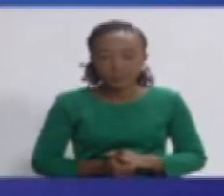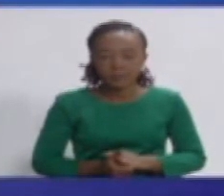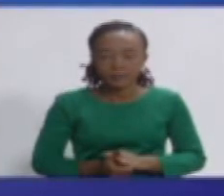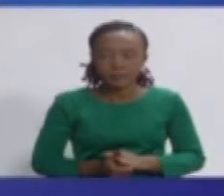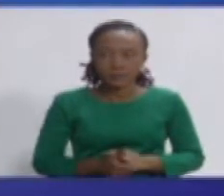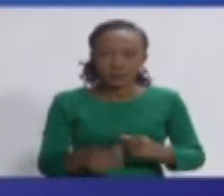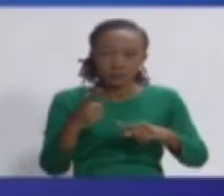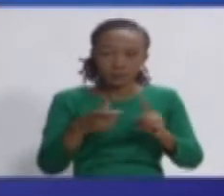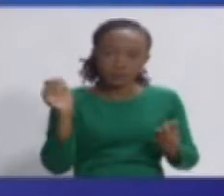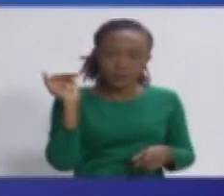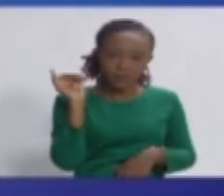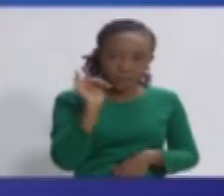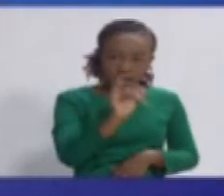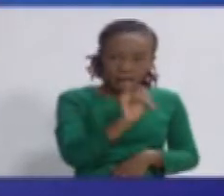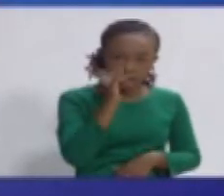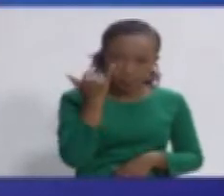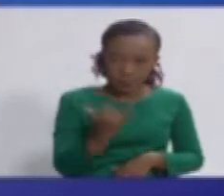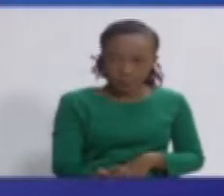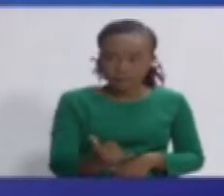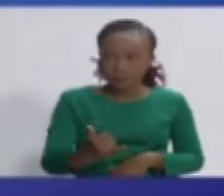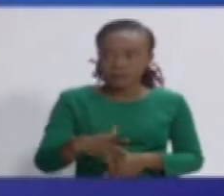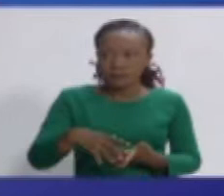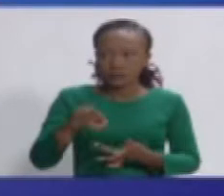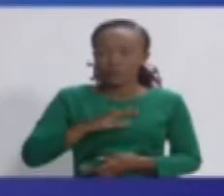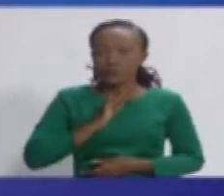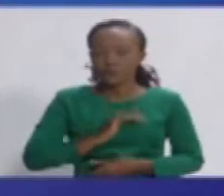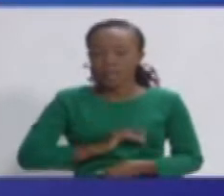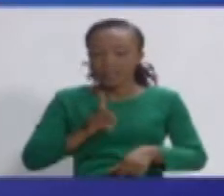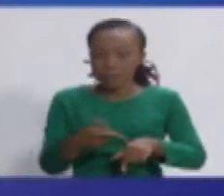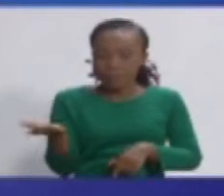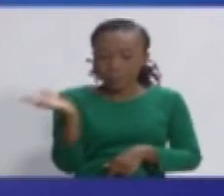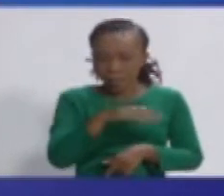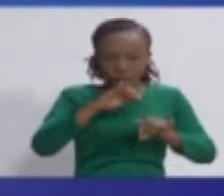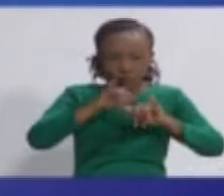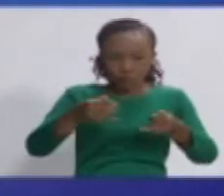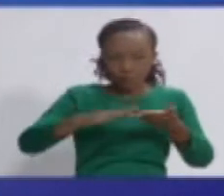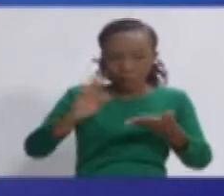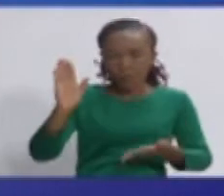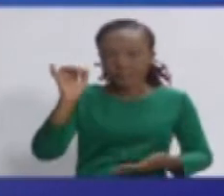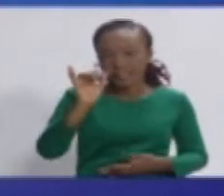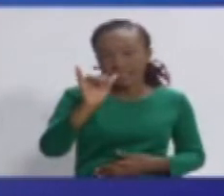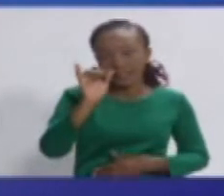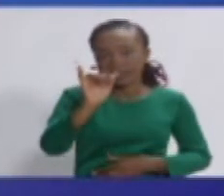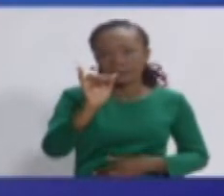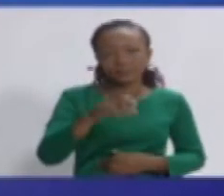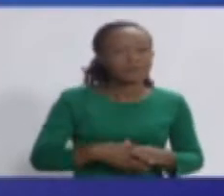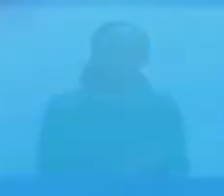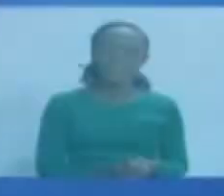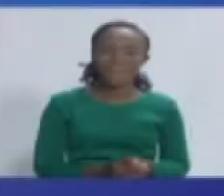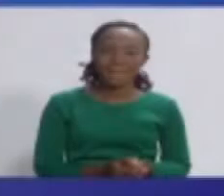Basi kutokana na mwendo kasi huo itabidi tuchukue kopo la maji, tukirejea taarifa zetu kwa zaidi. La kujicho usibanduke.